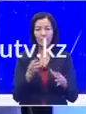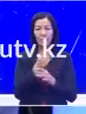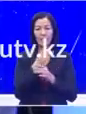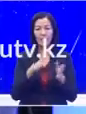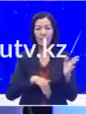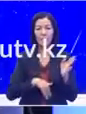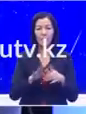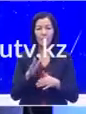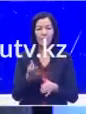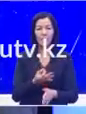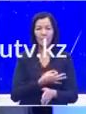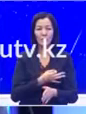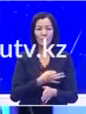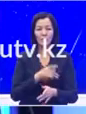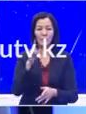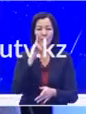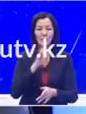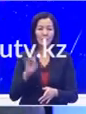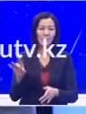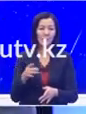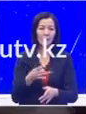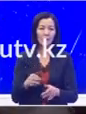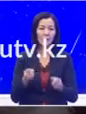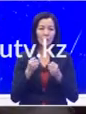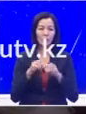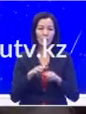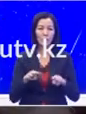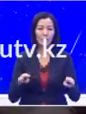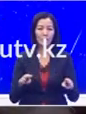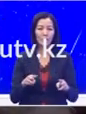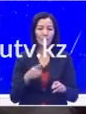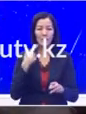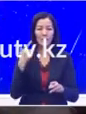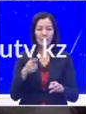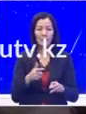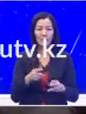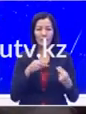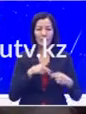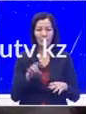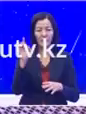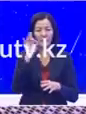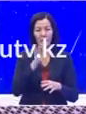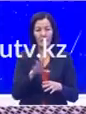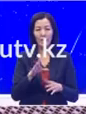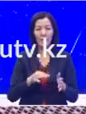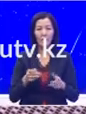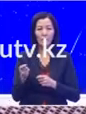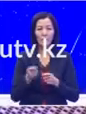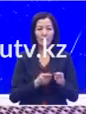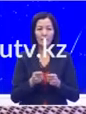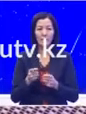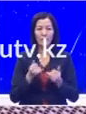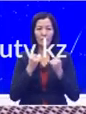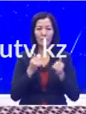үздігі төс белгісі Қазақстан Республикасы мәдениет және спорт министрлігінің құрмет грамотасы, еңбек даңқы және облыстық басқарма тарапынан